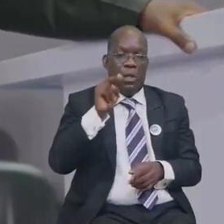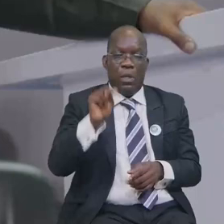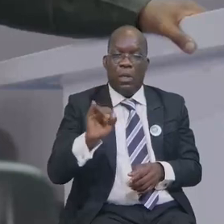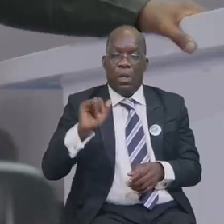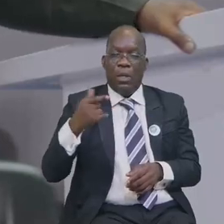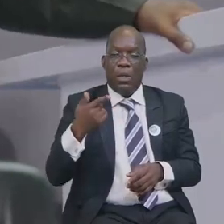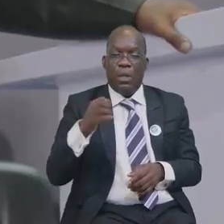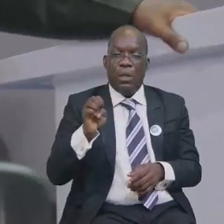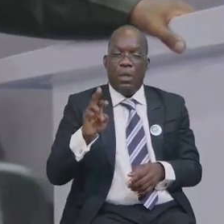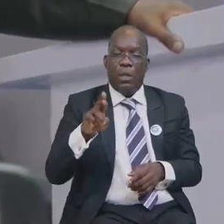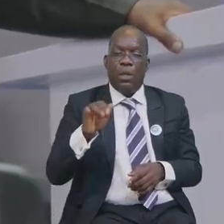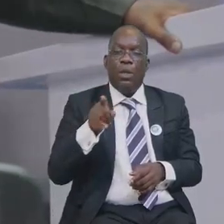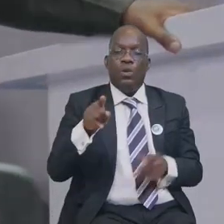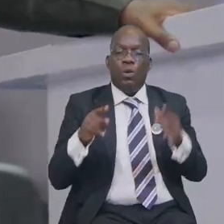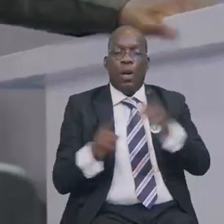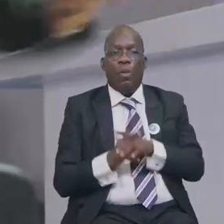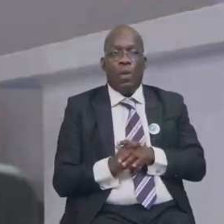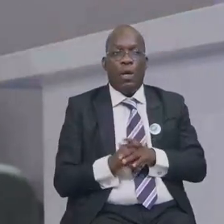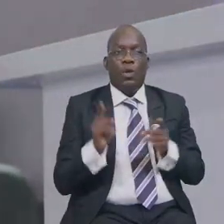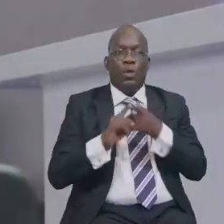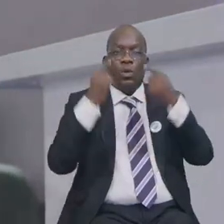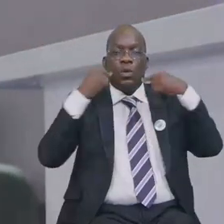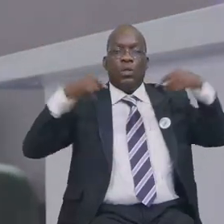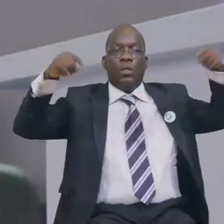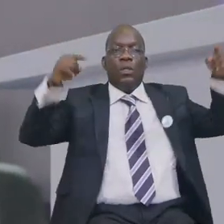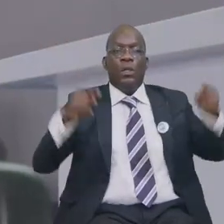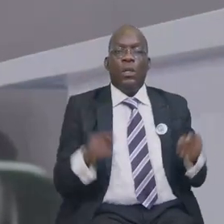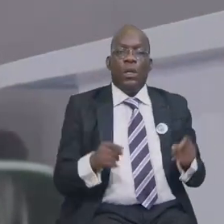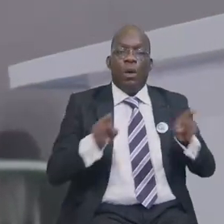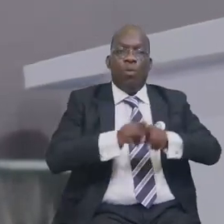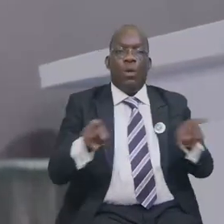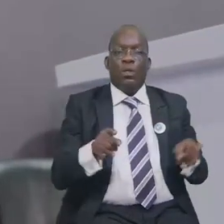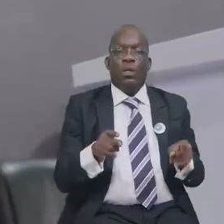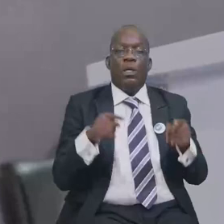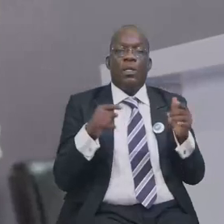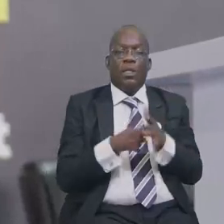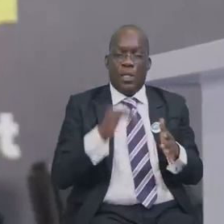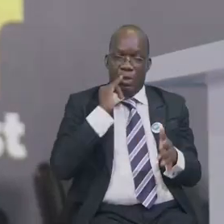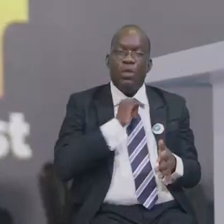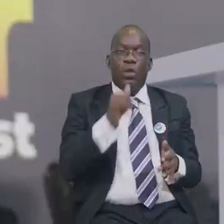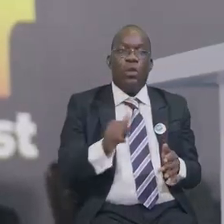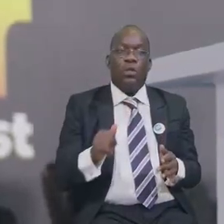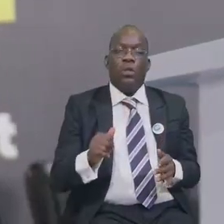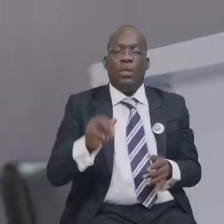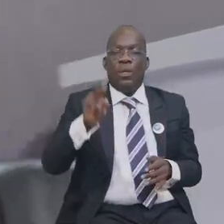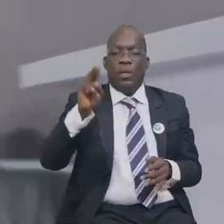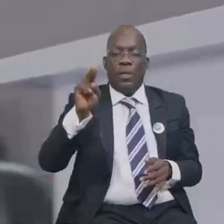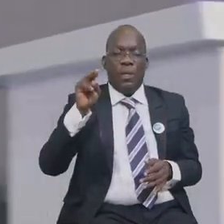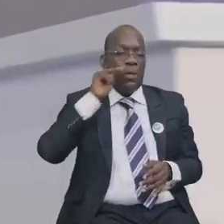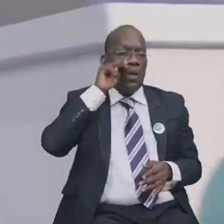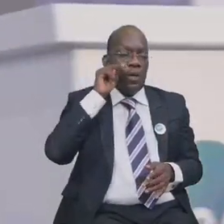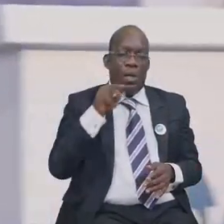Et il semble que tu réussis là-bas. Mais ils ont dit, ici, ce n'est pas le Nigeria. Ils me l'ont